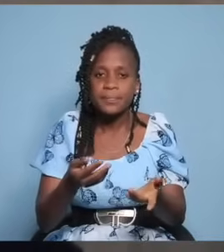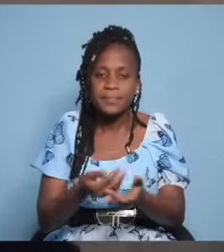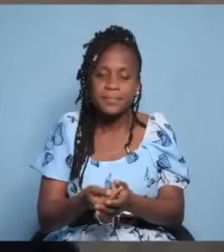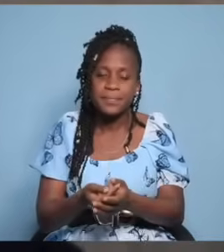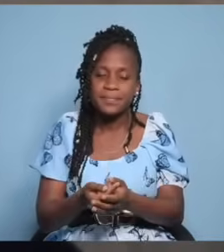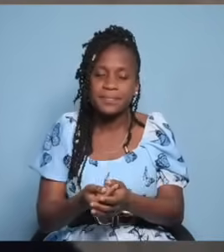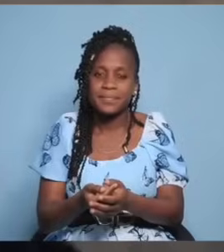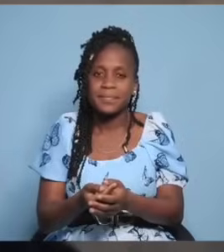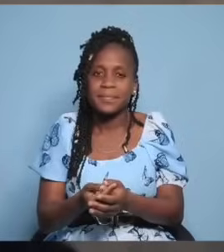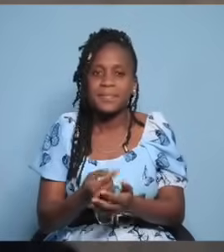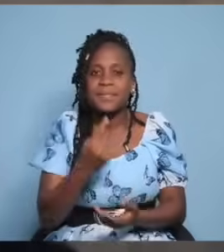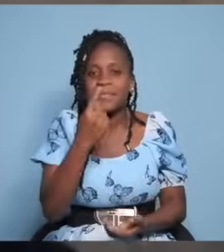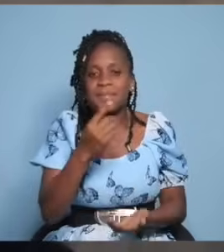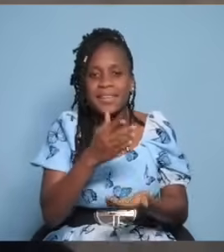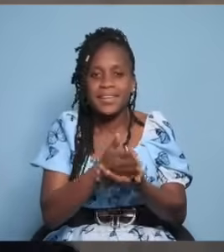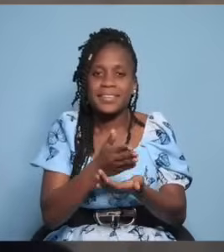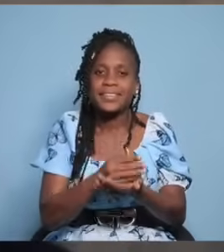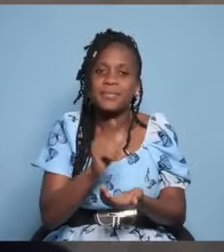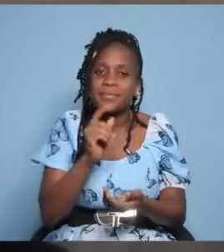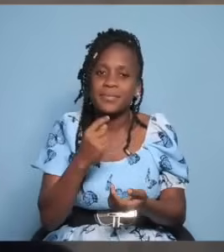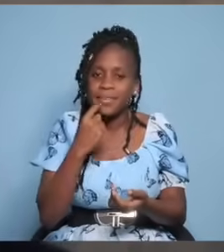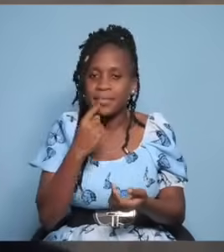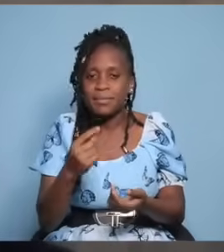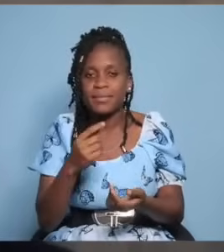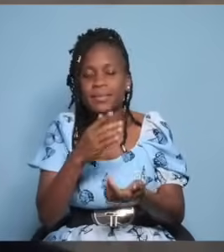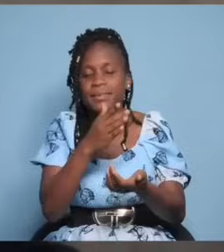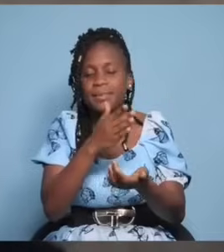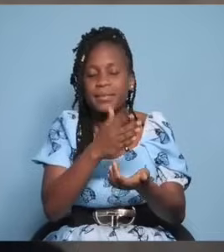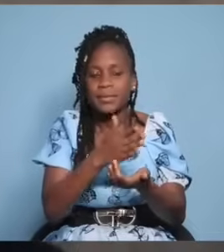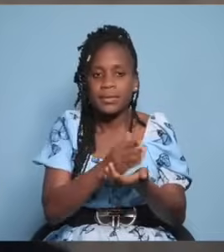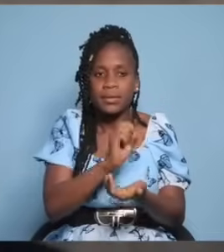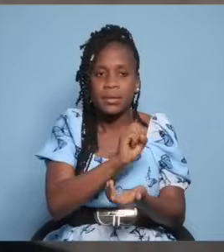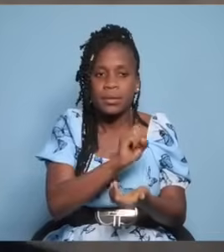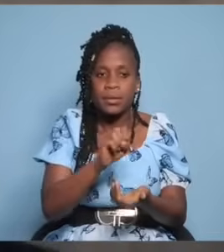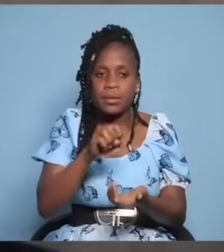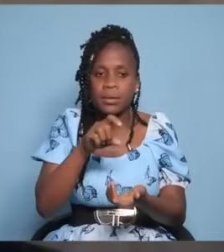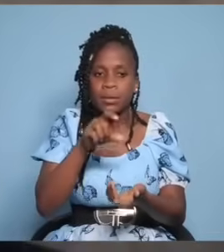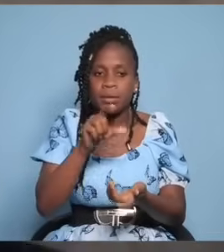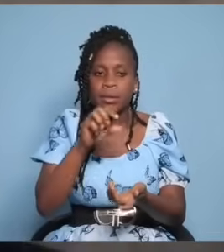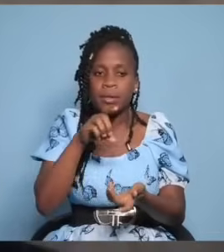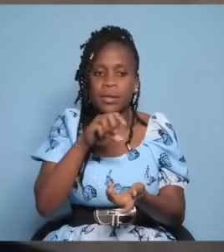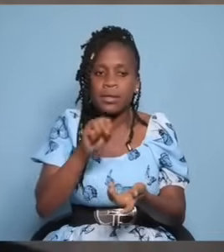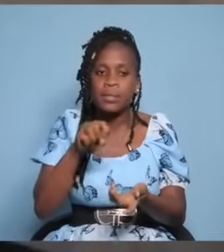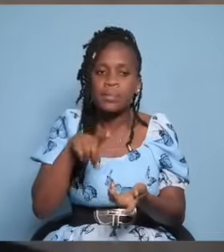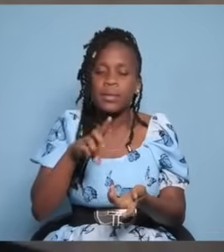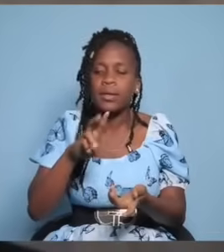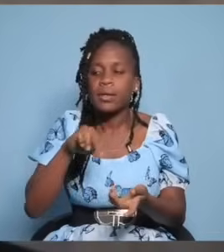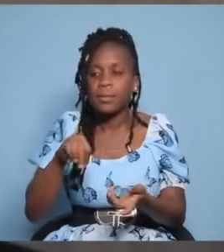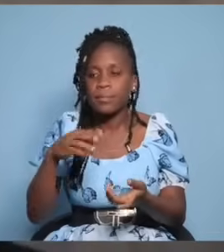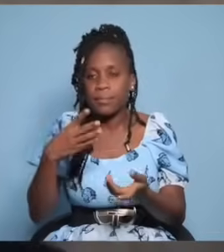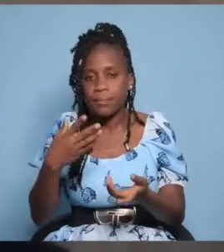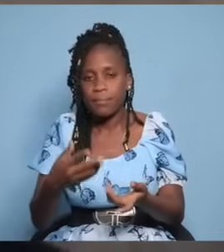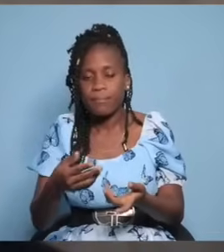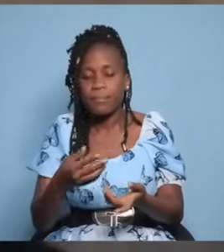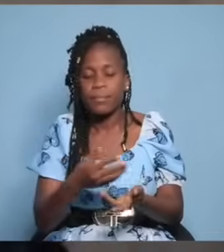moja kati ya msemaji aliyekuwa katika kikundi hichi cha SPLA au LM, bwana